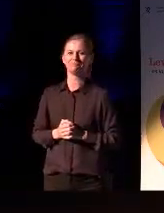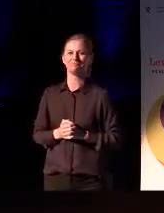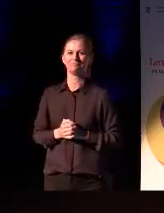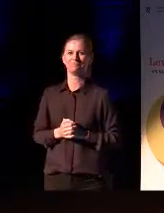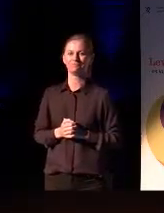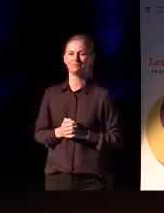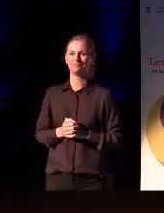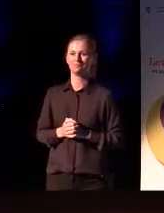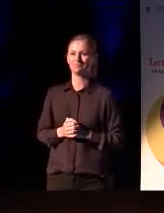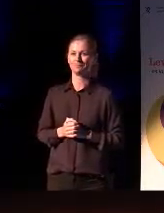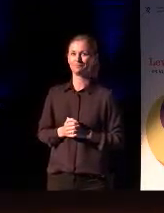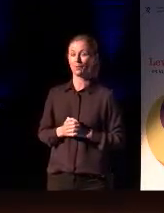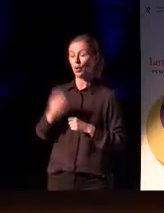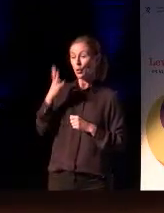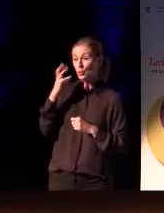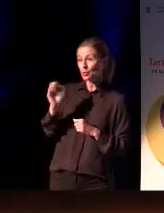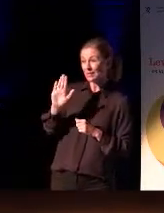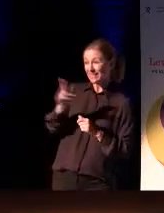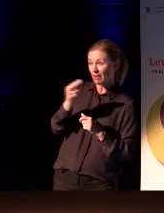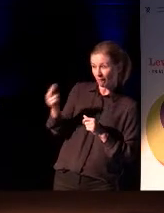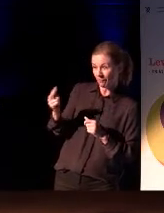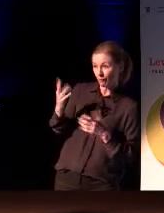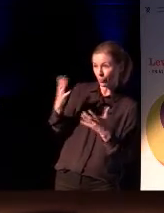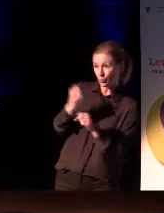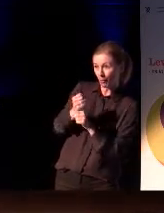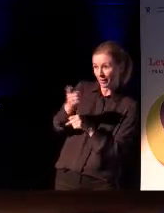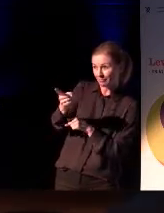Og husk å si navn og hvor du jobber.